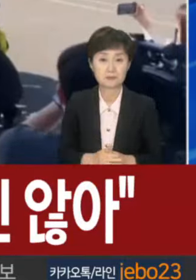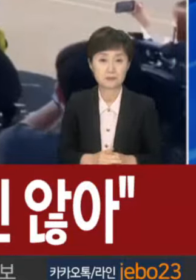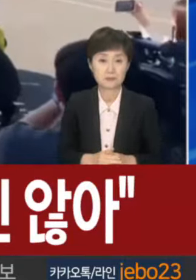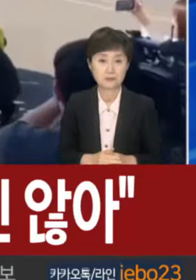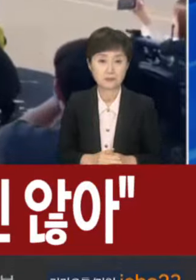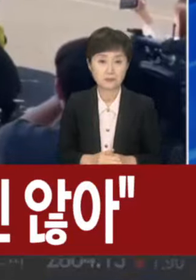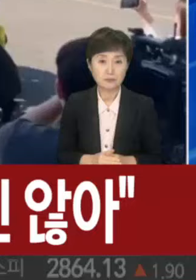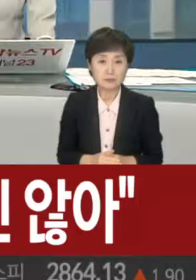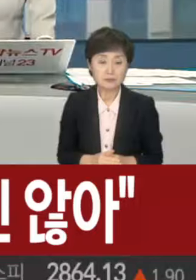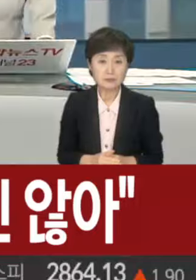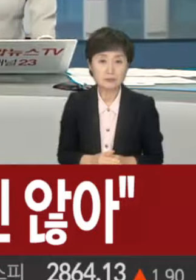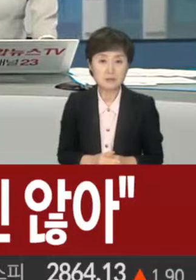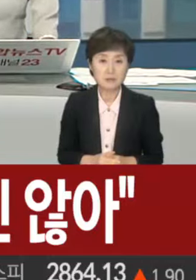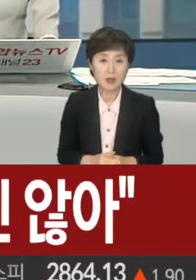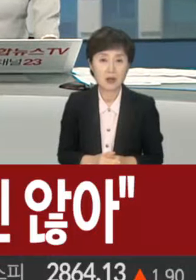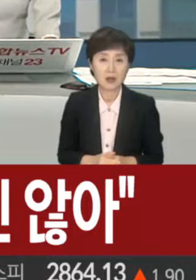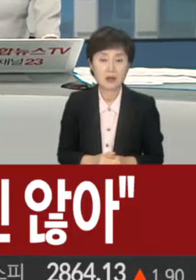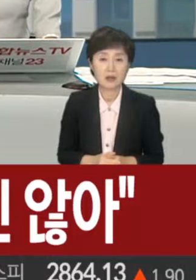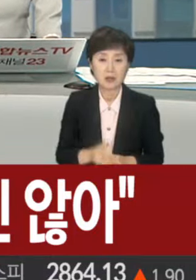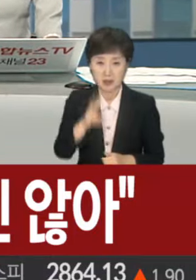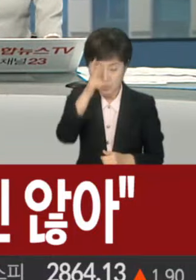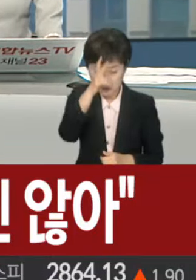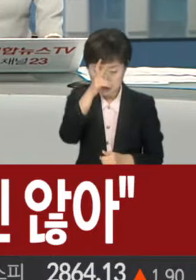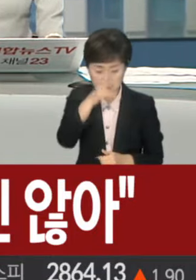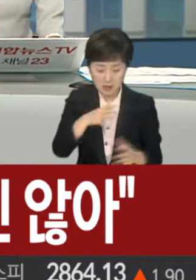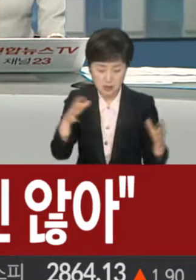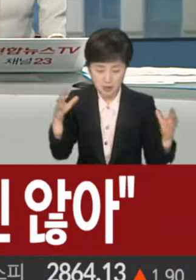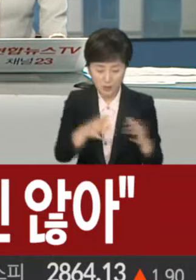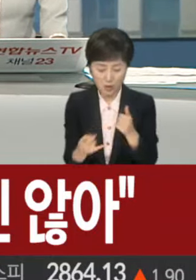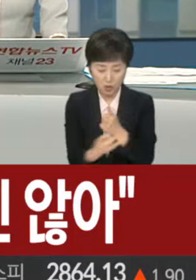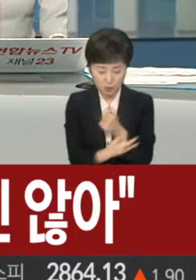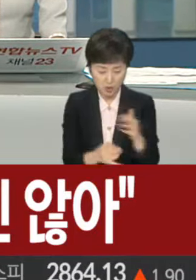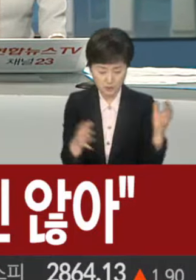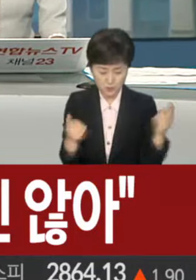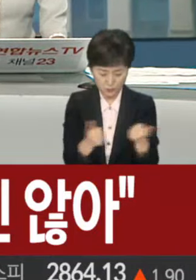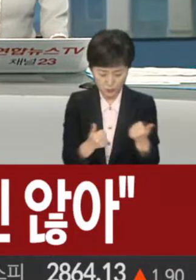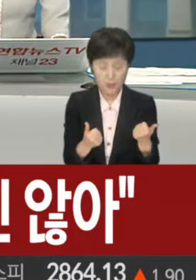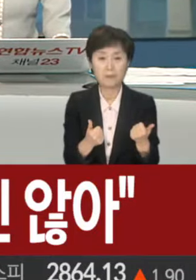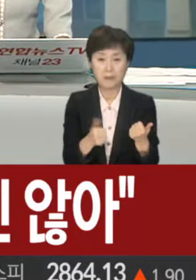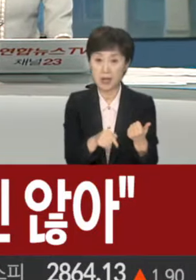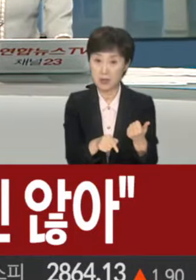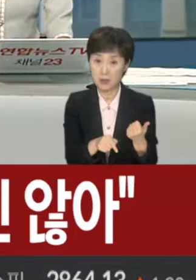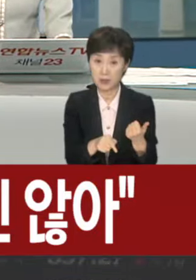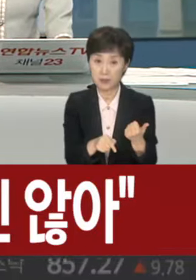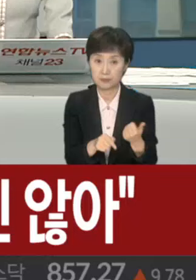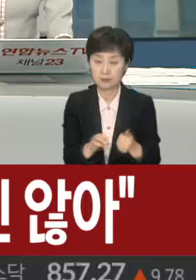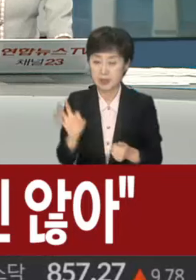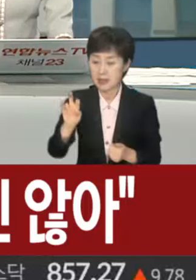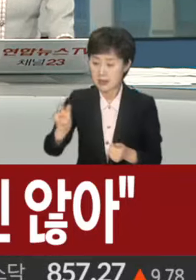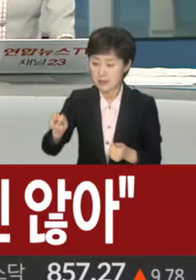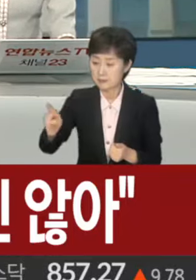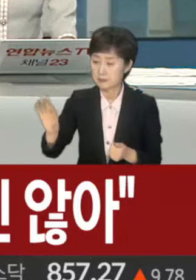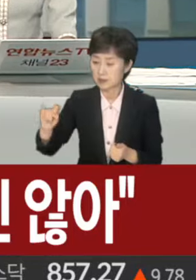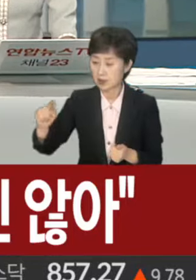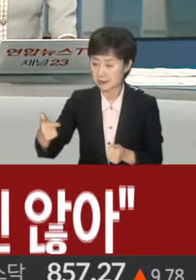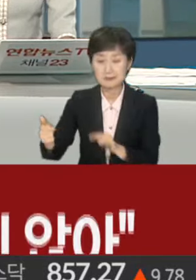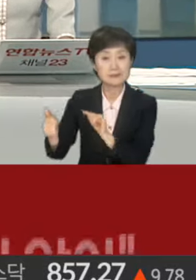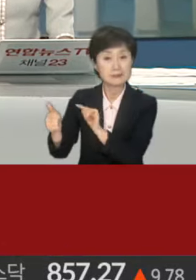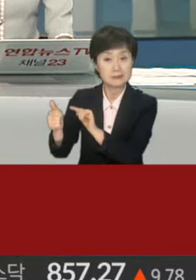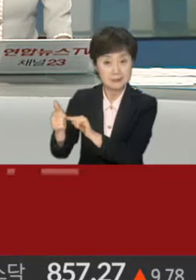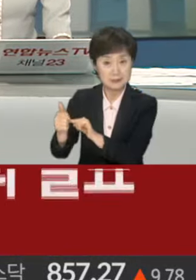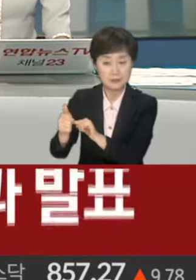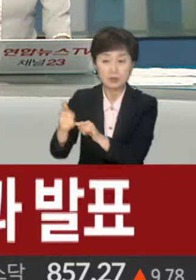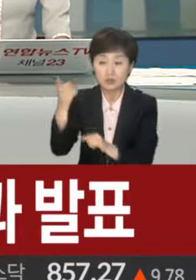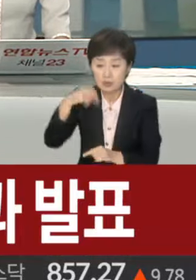예, 앞서 경찰 수사심의위원회가 열렸는데 저희가 정지훈 기자 연결 때 말씀드렸던 것처럼 임성근 전 사단장은